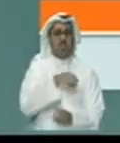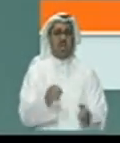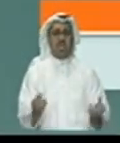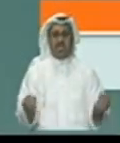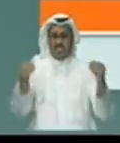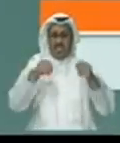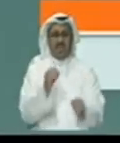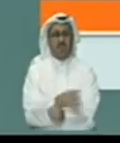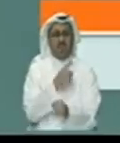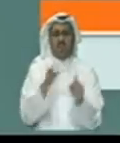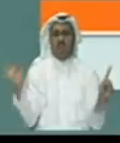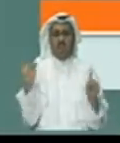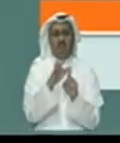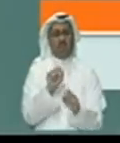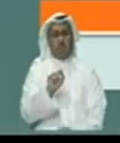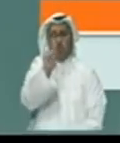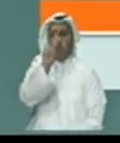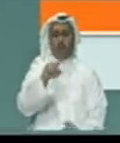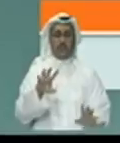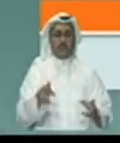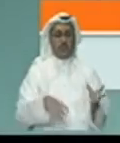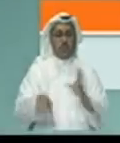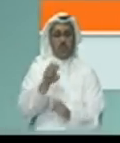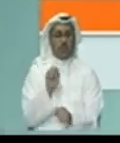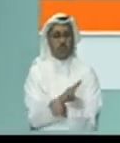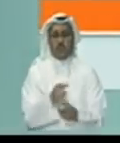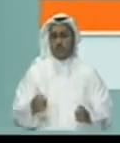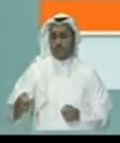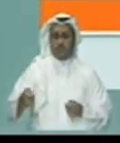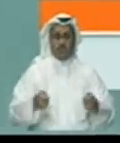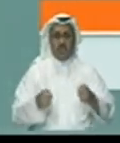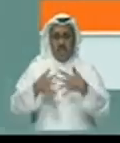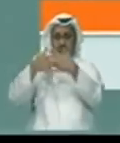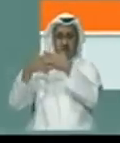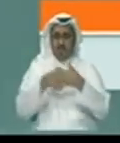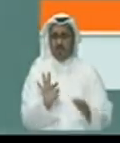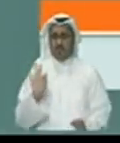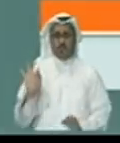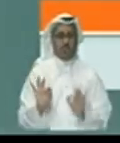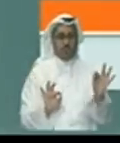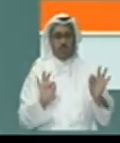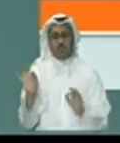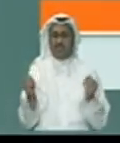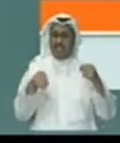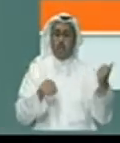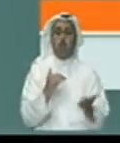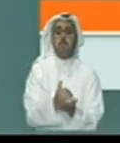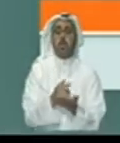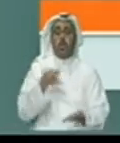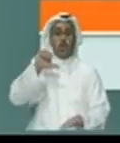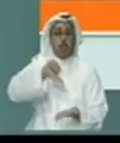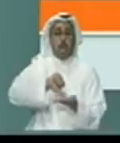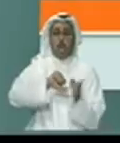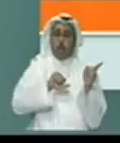وهذا أحد أهم أهدافها، وتريد جر دول زي أمريكا إلى منطقة عملياتها. طبعا أمريكا